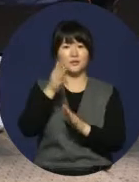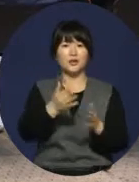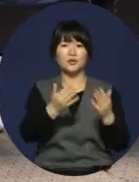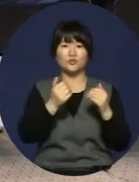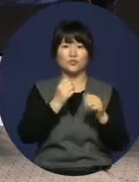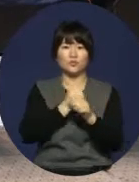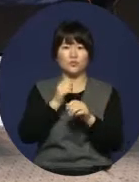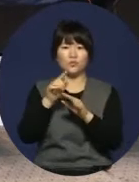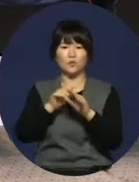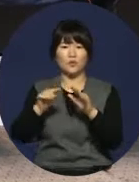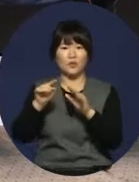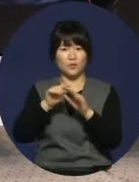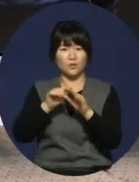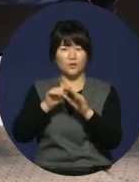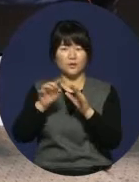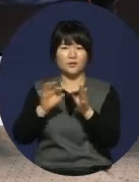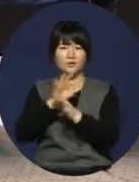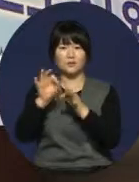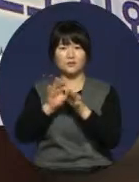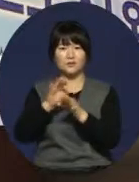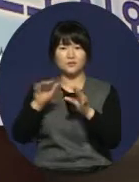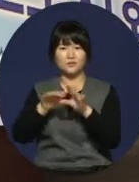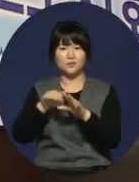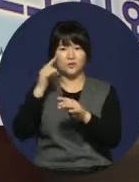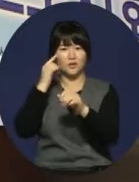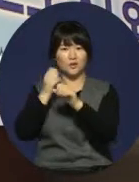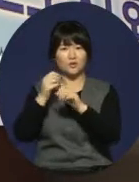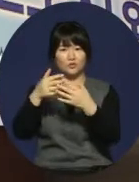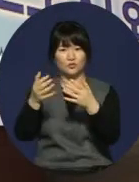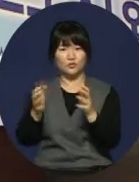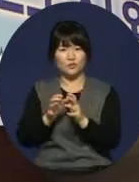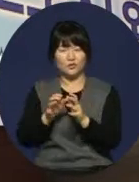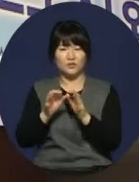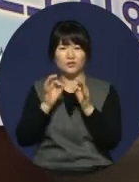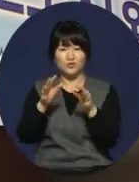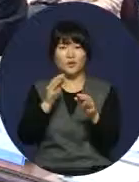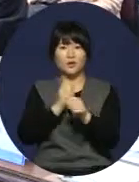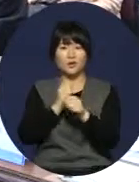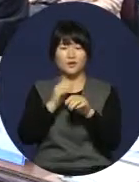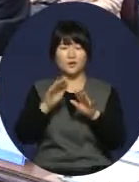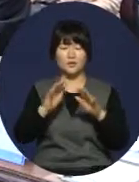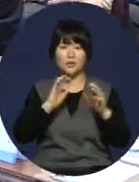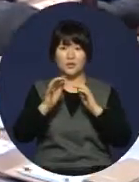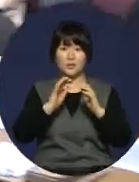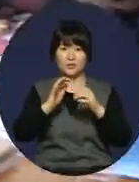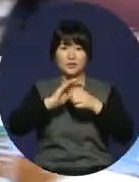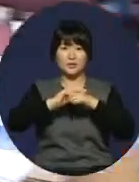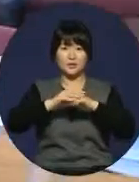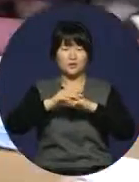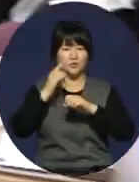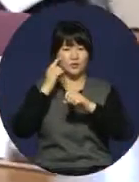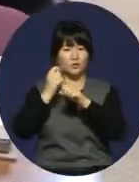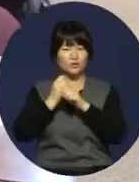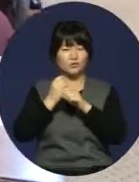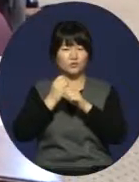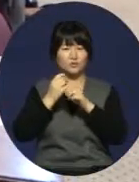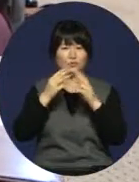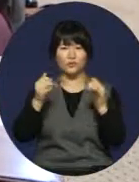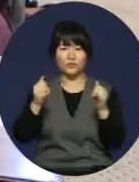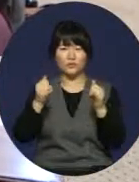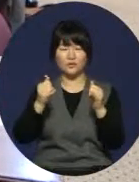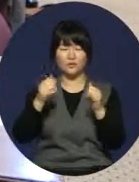포항시가 주관하고 한동의 경제문화연구소가 주최한 이날 심포지엄은 대구경북연구원 이상용 박사의 주제